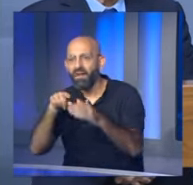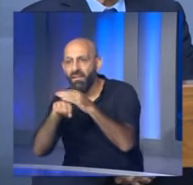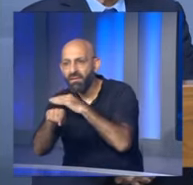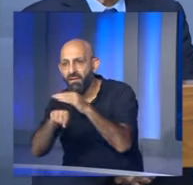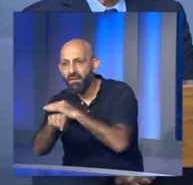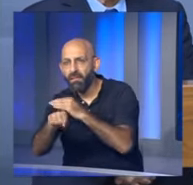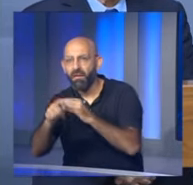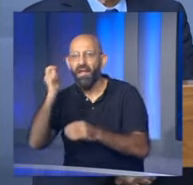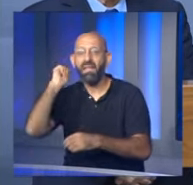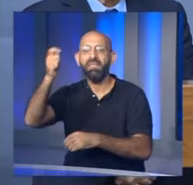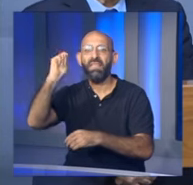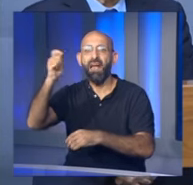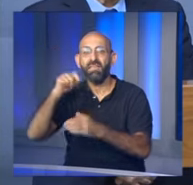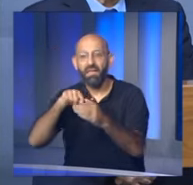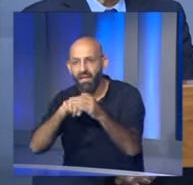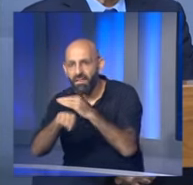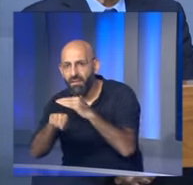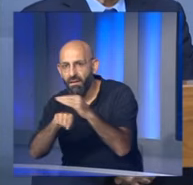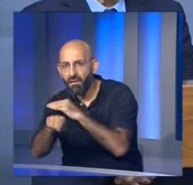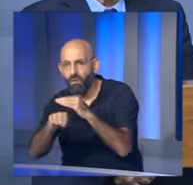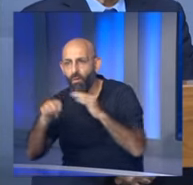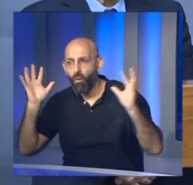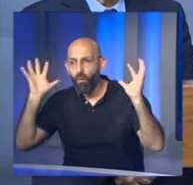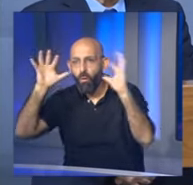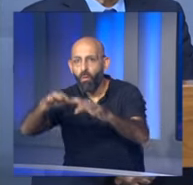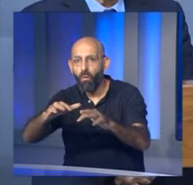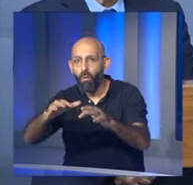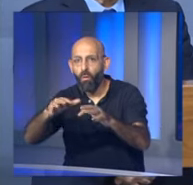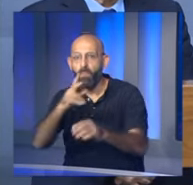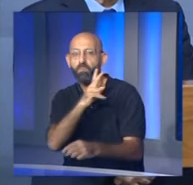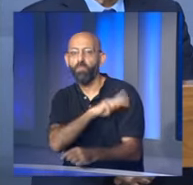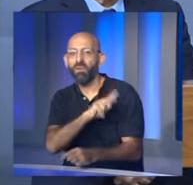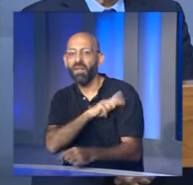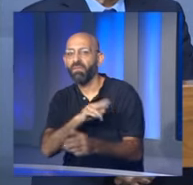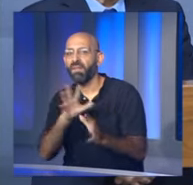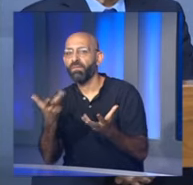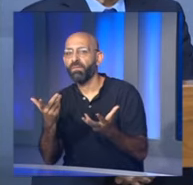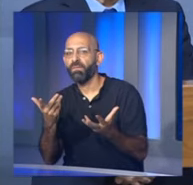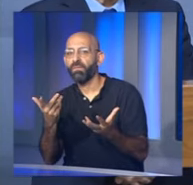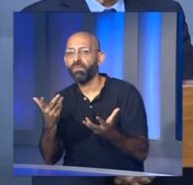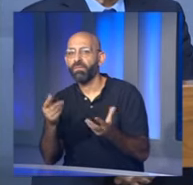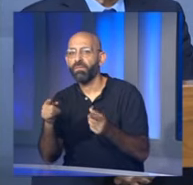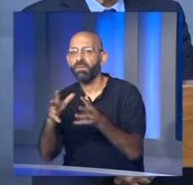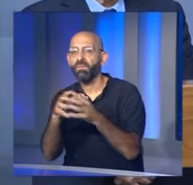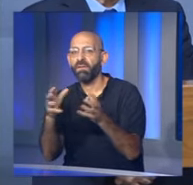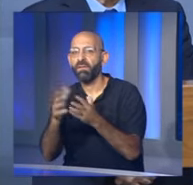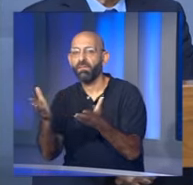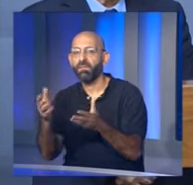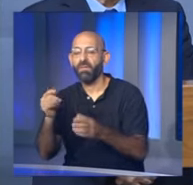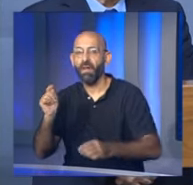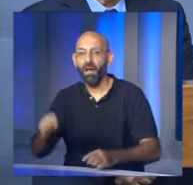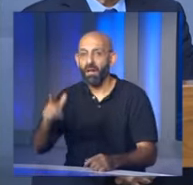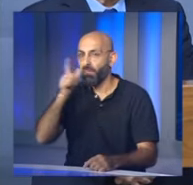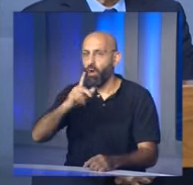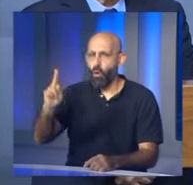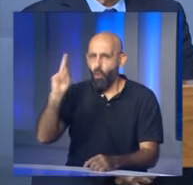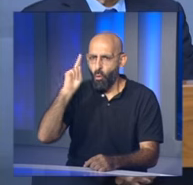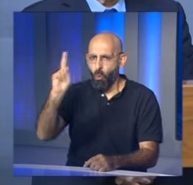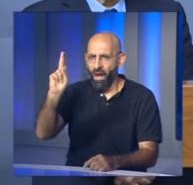الرئيس وهمنا جميعا اي ان تبادر الجامعه اللبنانيه